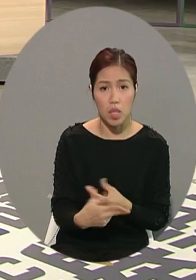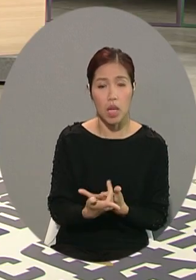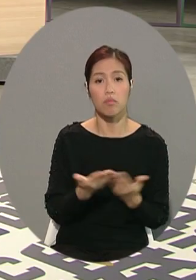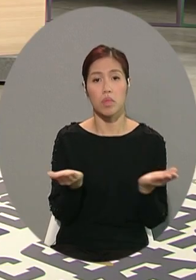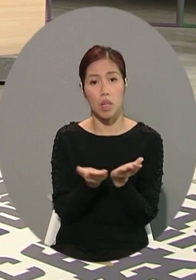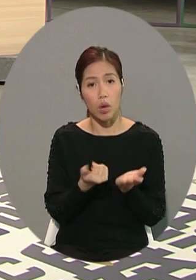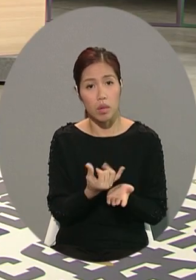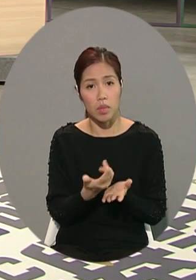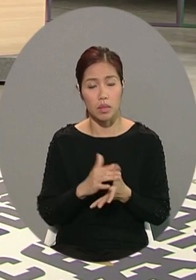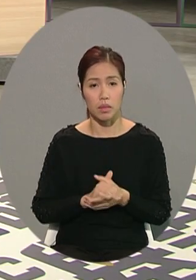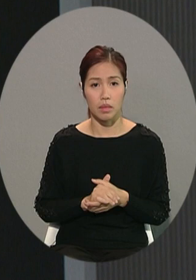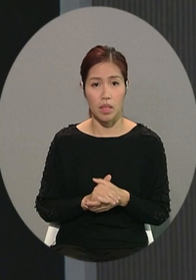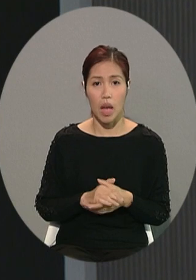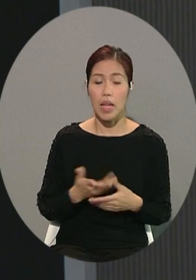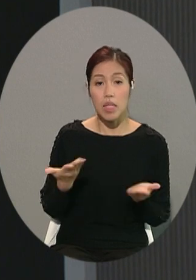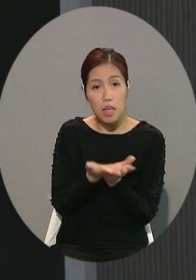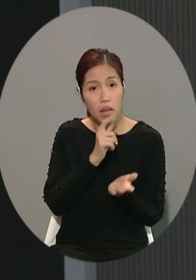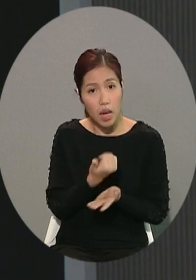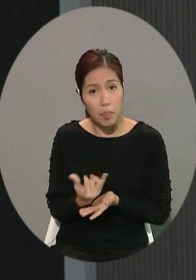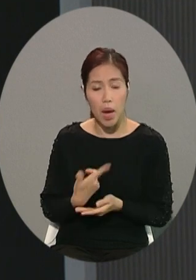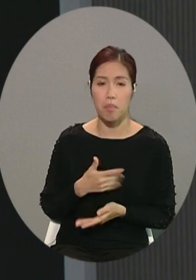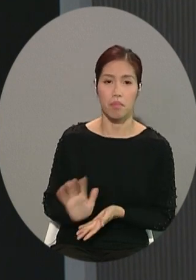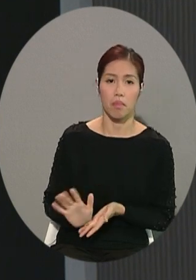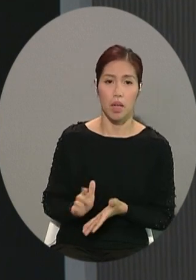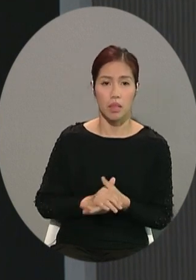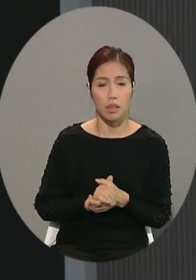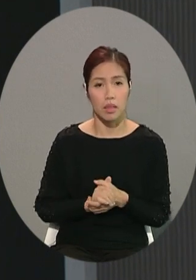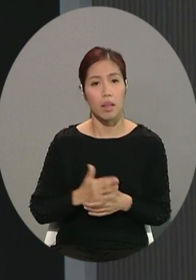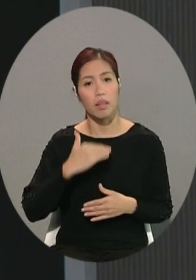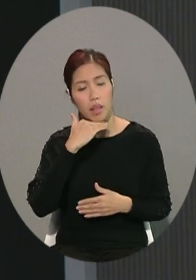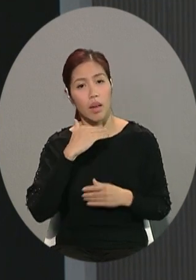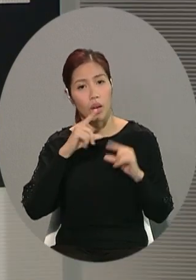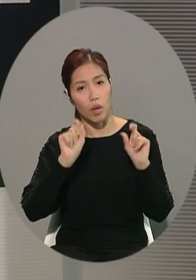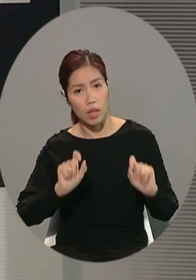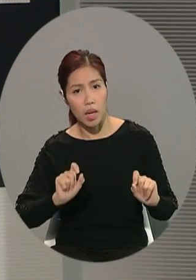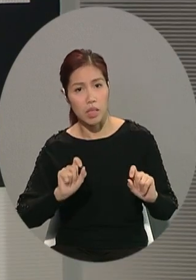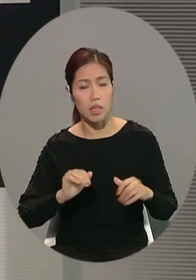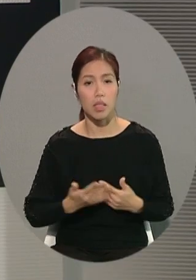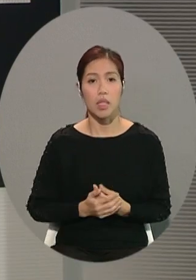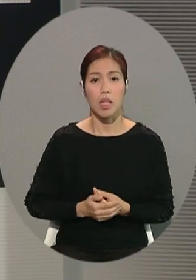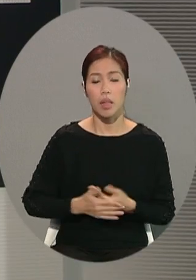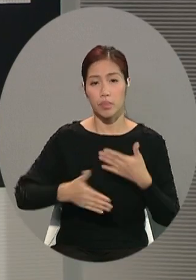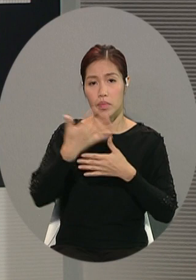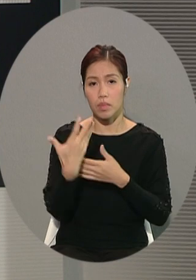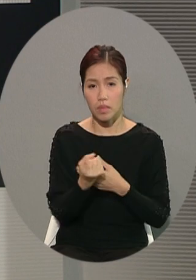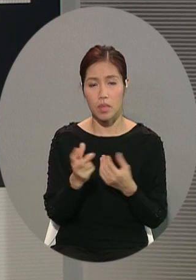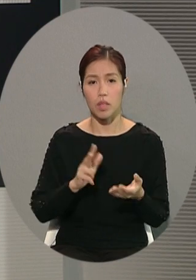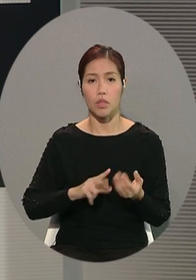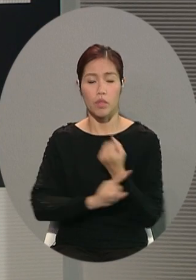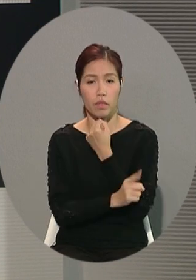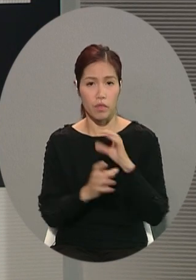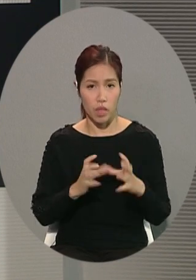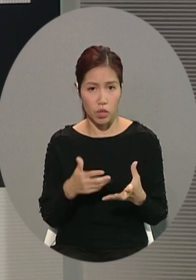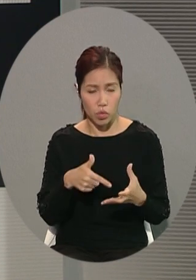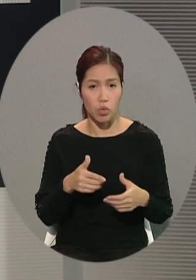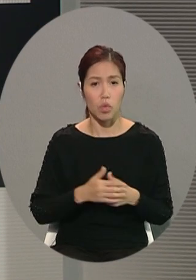證據？ 那你為什麼他 是不是證據？ 不是， 你說 吧。讓我說回業主立案法團的這件事，其實